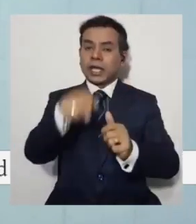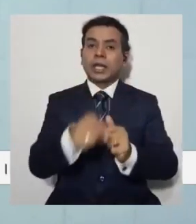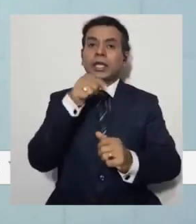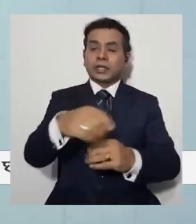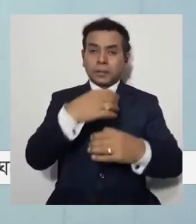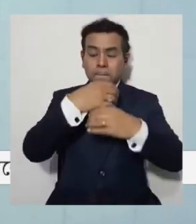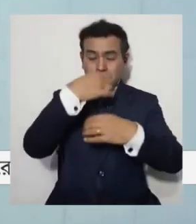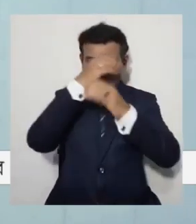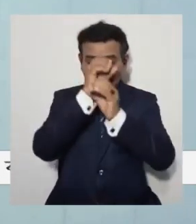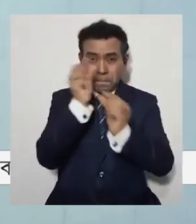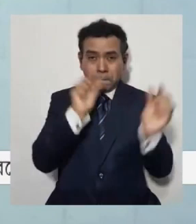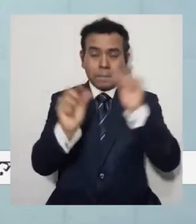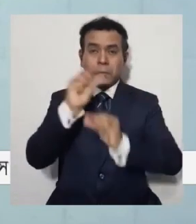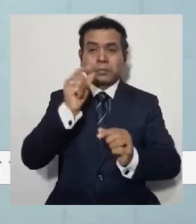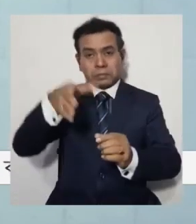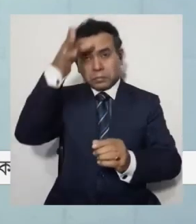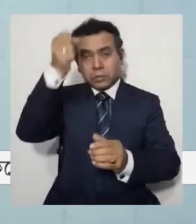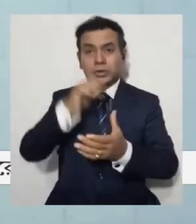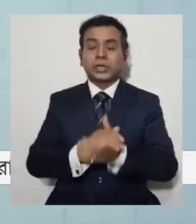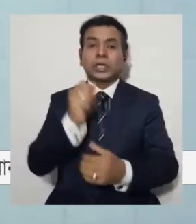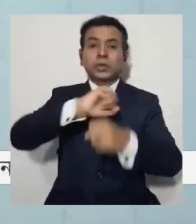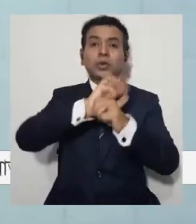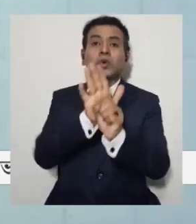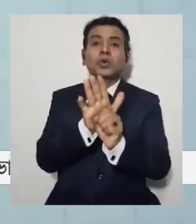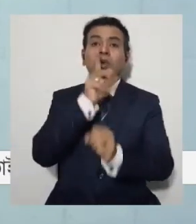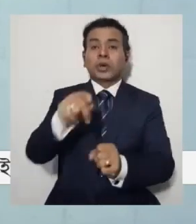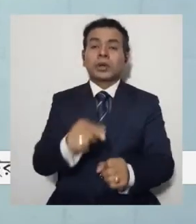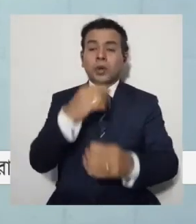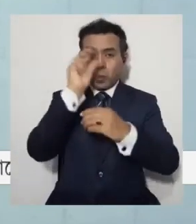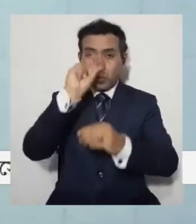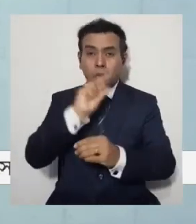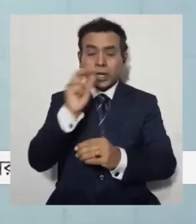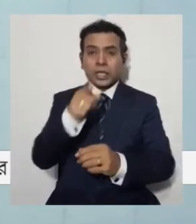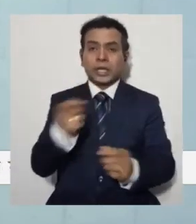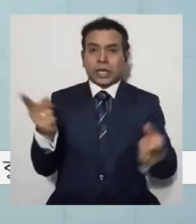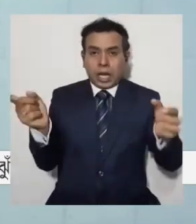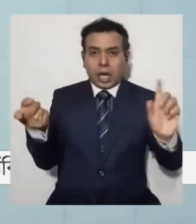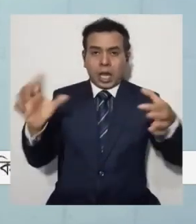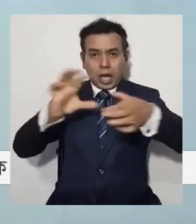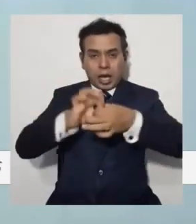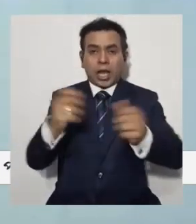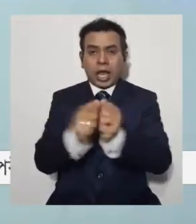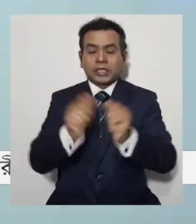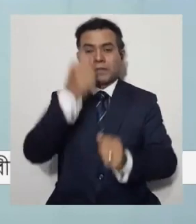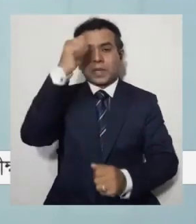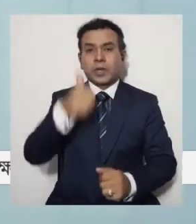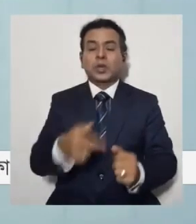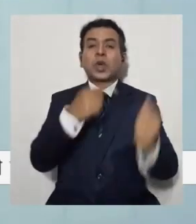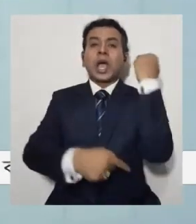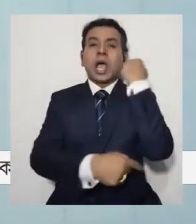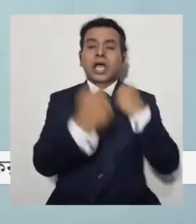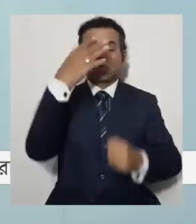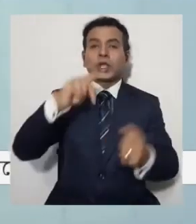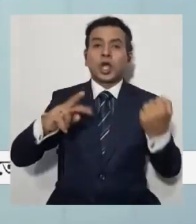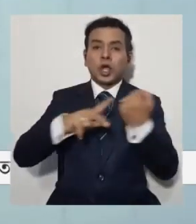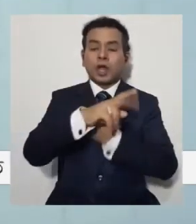হয়েছেন। তারা ইতিমধ্যে বিভিন্ন মেডিকেল কলেজ ও হাসপাতাল যেমন রংপুর, রাজশাহী, ফরিদপুর, ঢাকা, কুমিল্লা, স্যার সলিমুল্লাহ